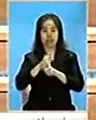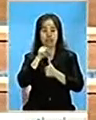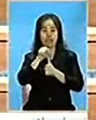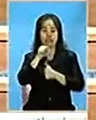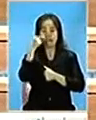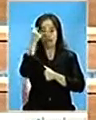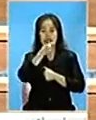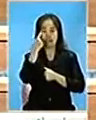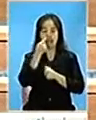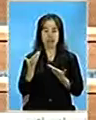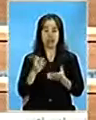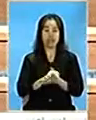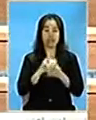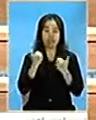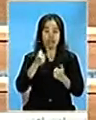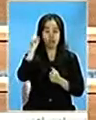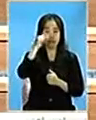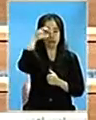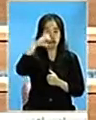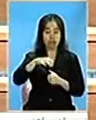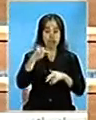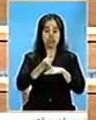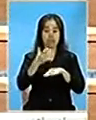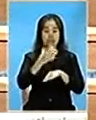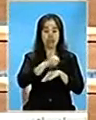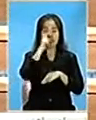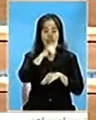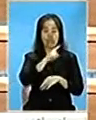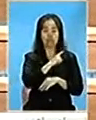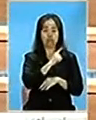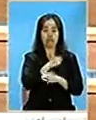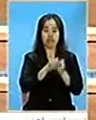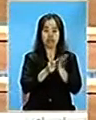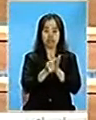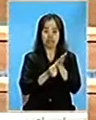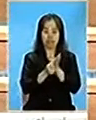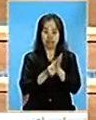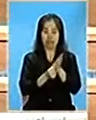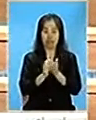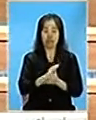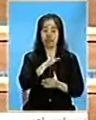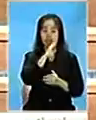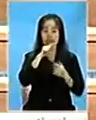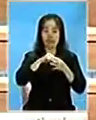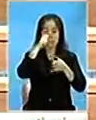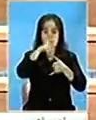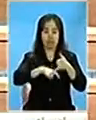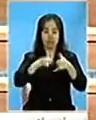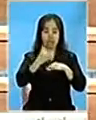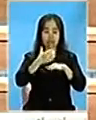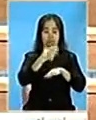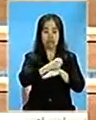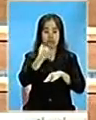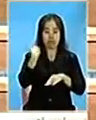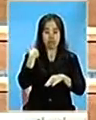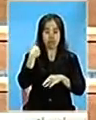สิ่งนี้สภาพัฒนาการเมืองก็ต้องแก้ไขว่าถ้าความขัดแย้งทางการเมืองแล้วมีการนำอาวุธยุท